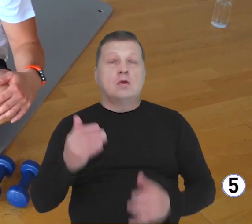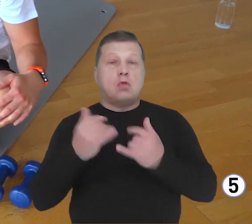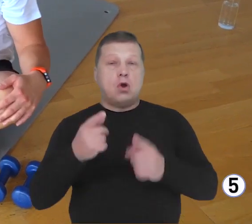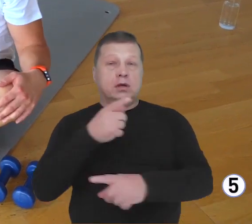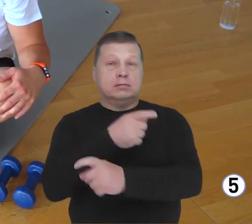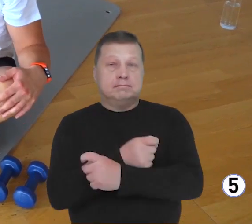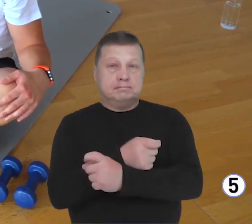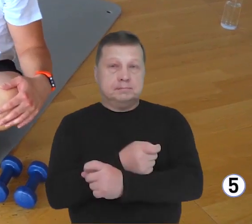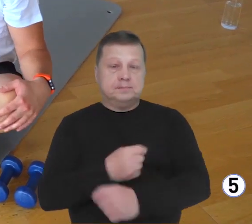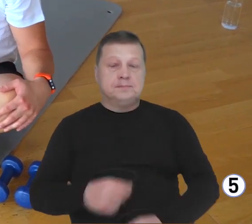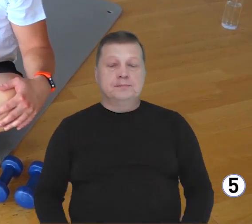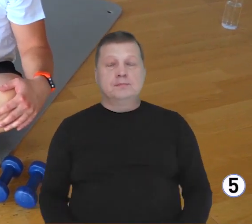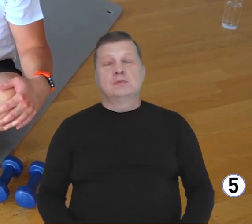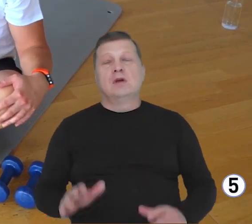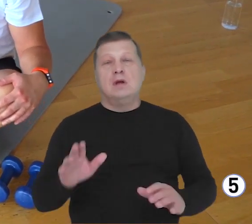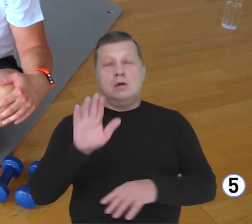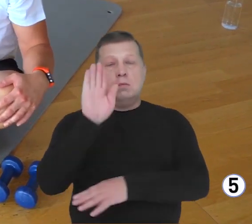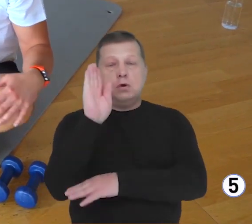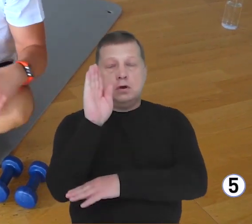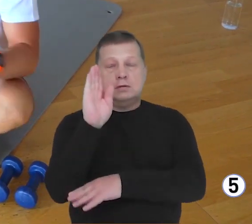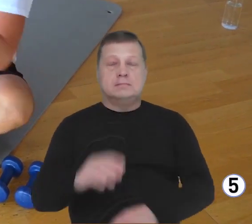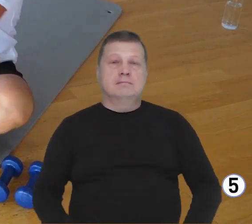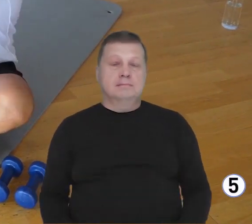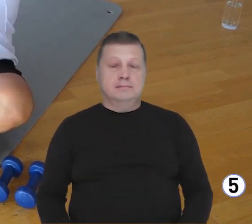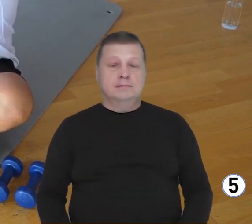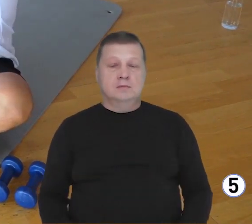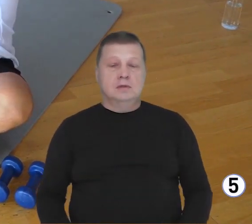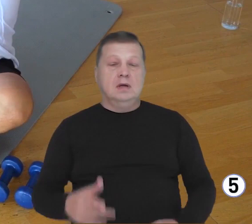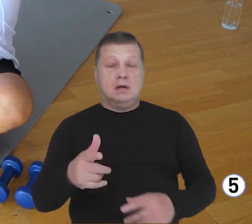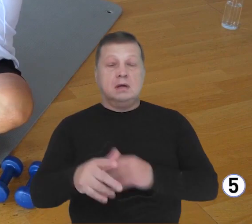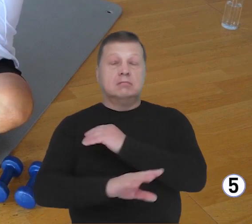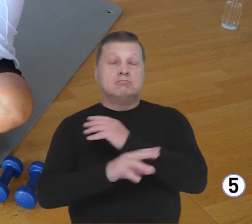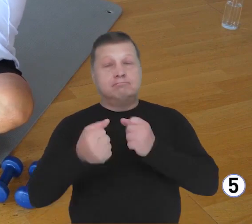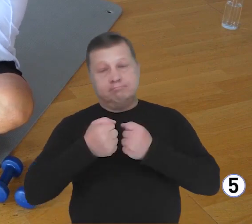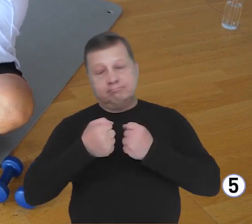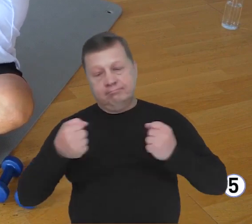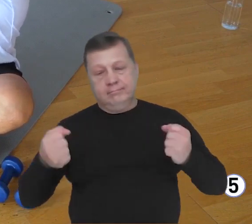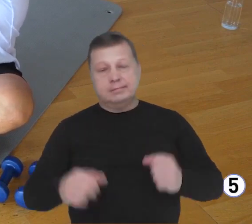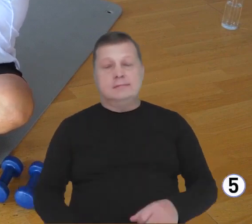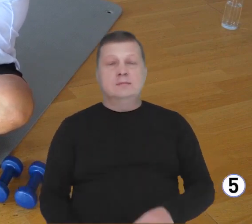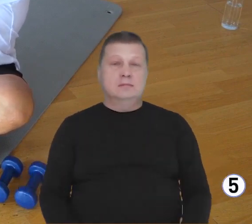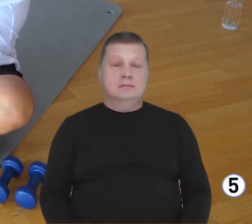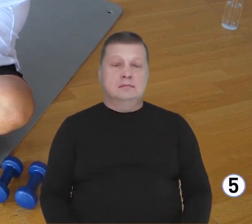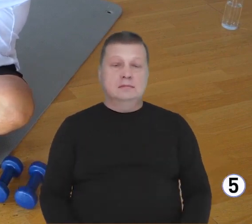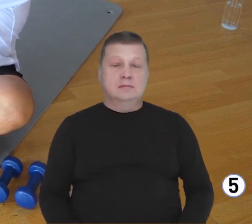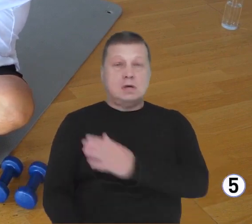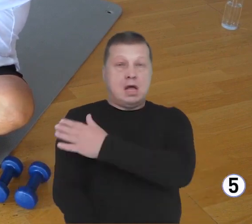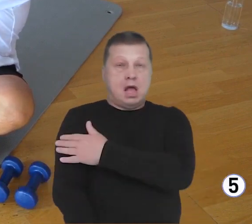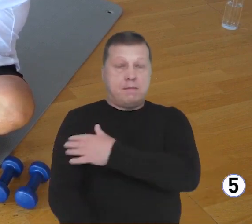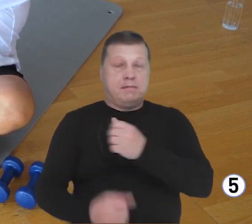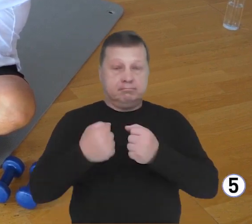Nogi skrzyżowane. Wygodnie usiądź, wyprostuj się. I rozciągamy mięśnie na